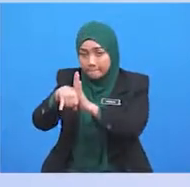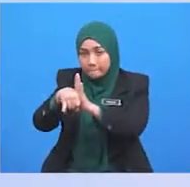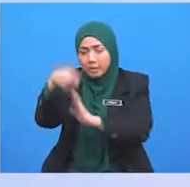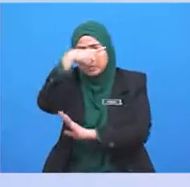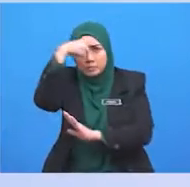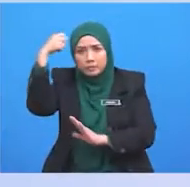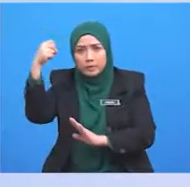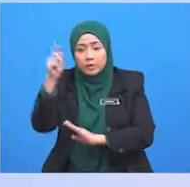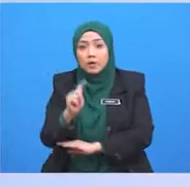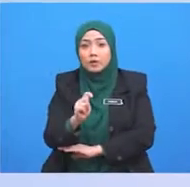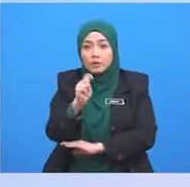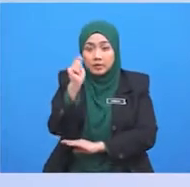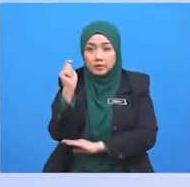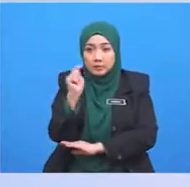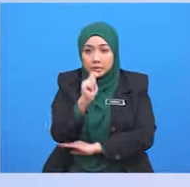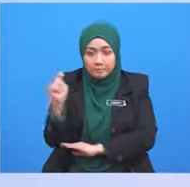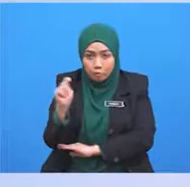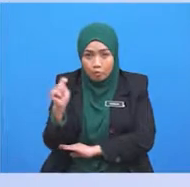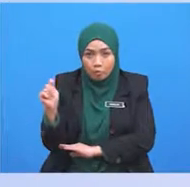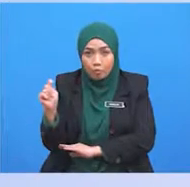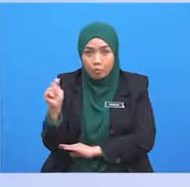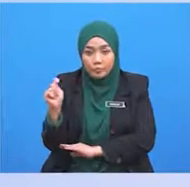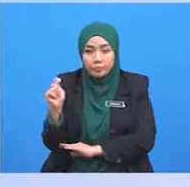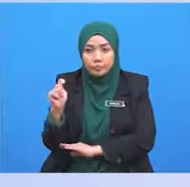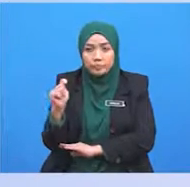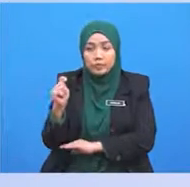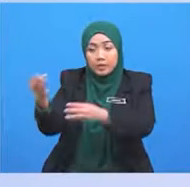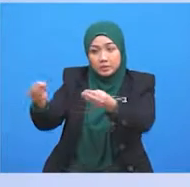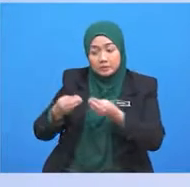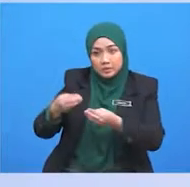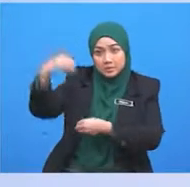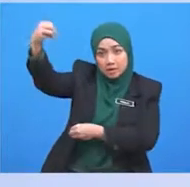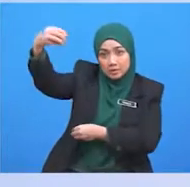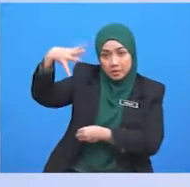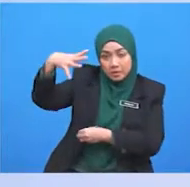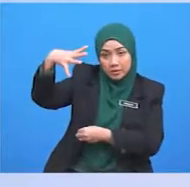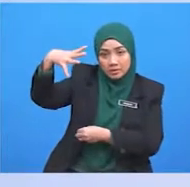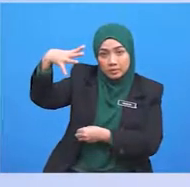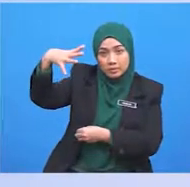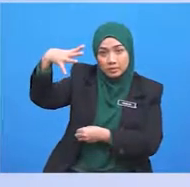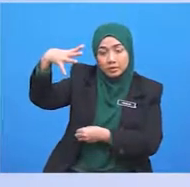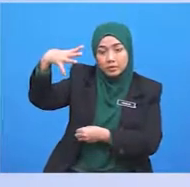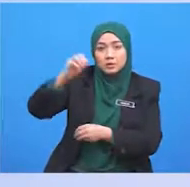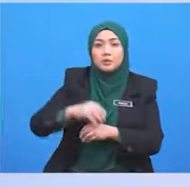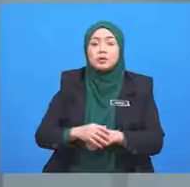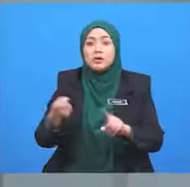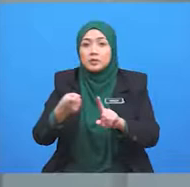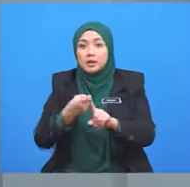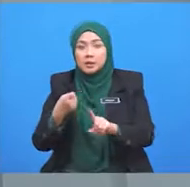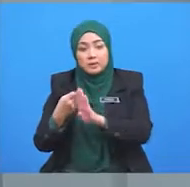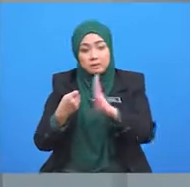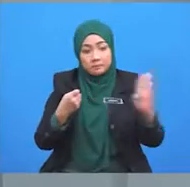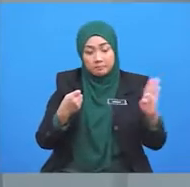garisan meridian pangkal akan menerima cahaya matahari terlebih dahulu berbanding di kawasan sebelah barat.